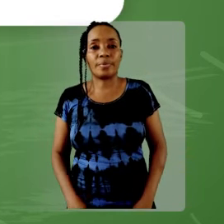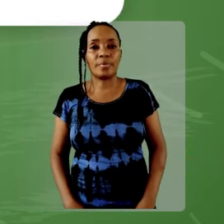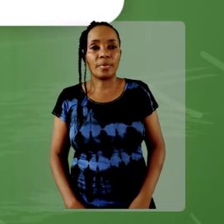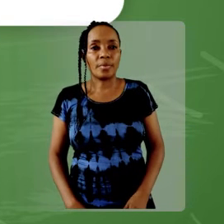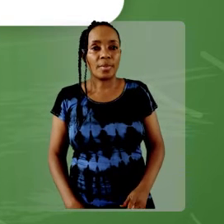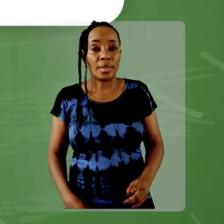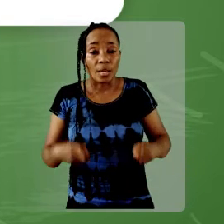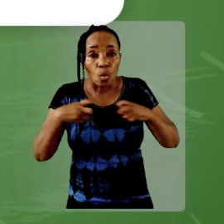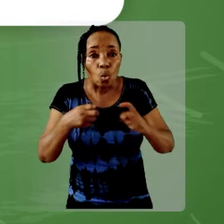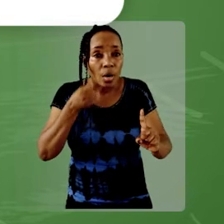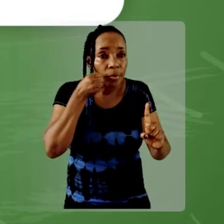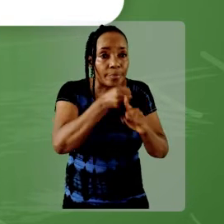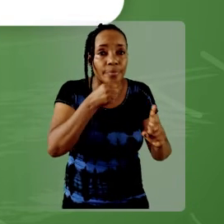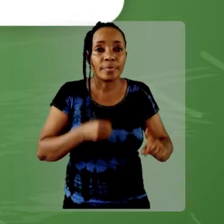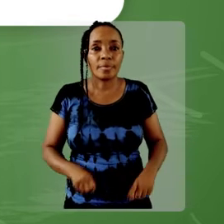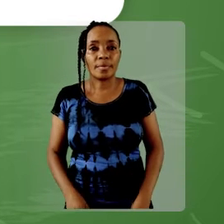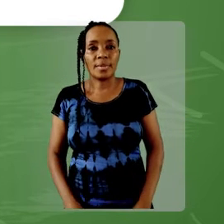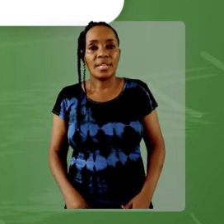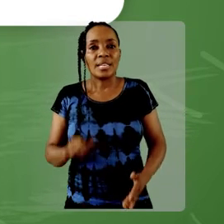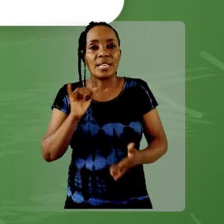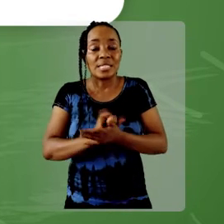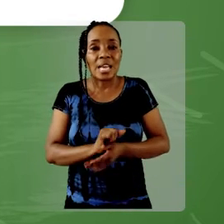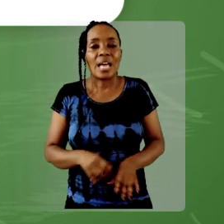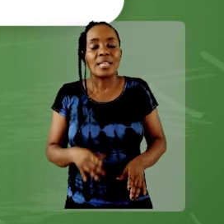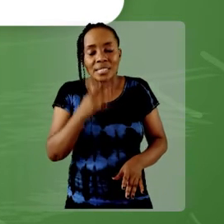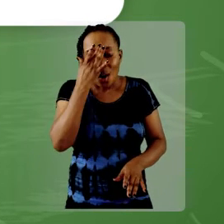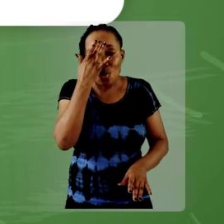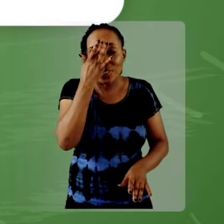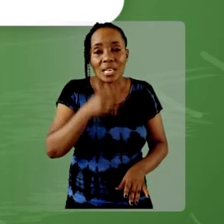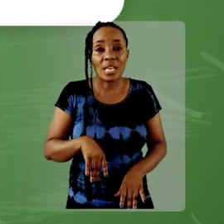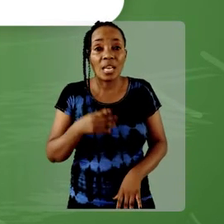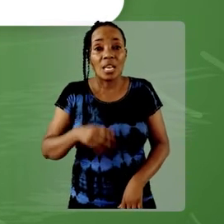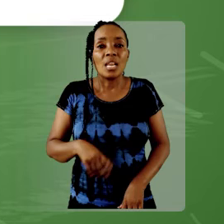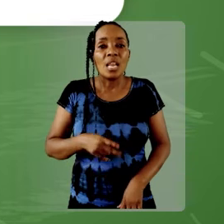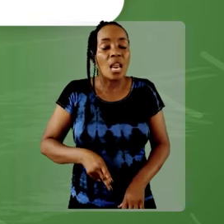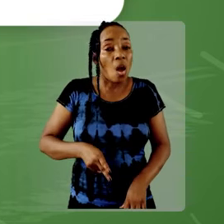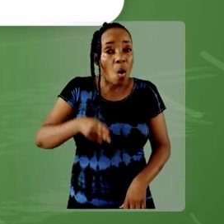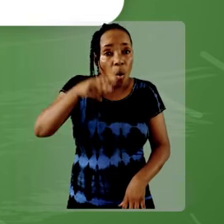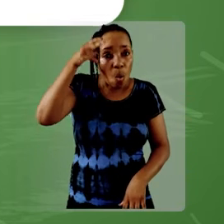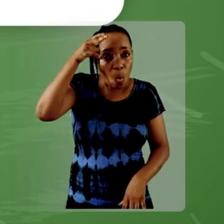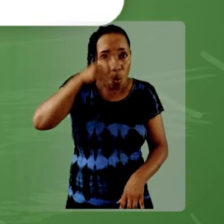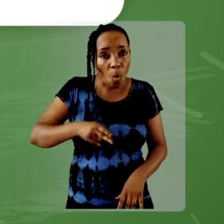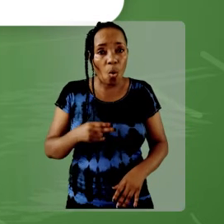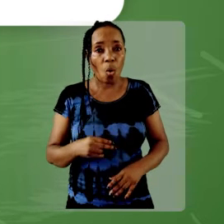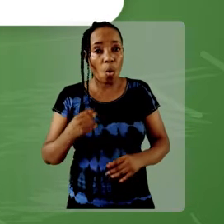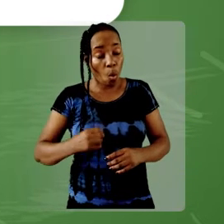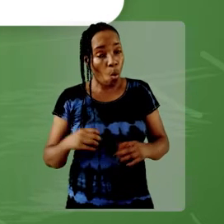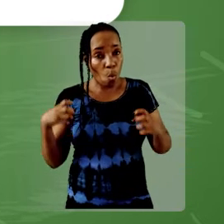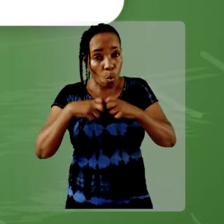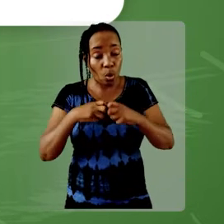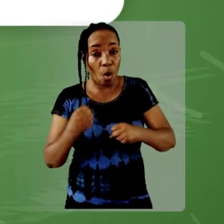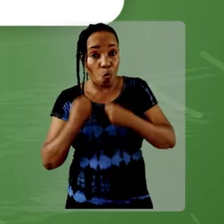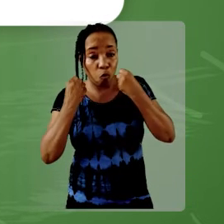L'électrocution va généralement concerner les hautes tensions. Le courant va traverser tout le